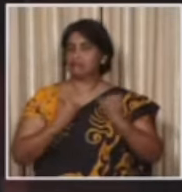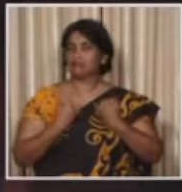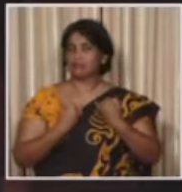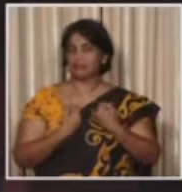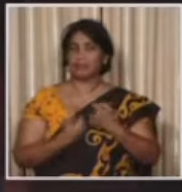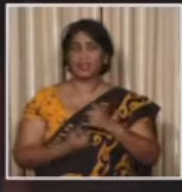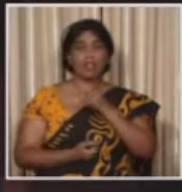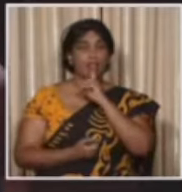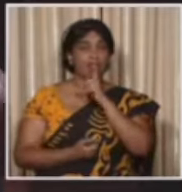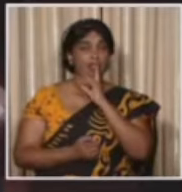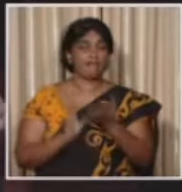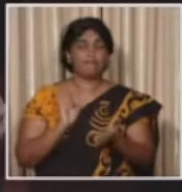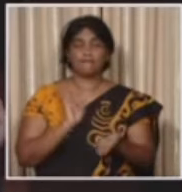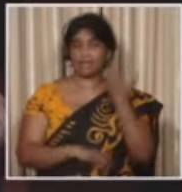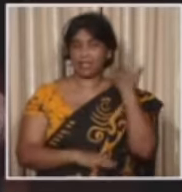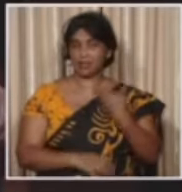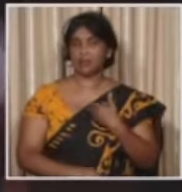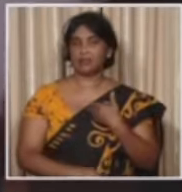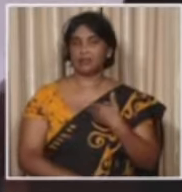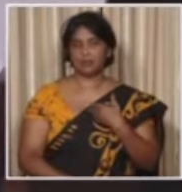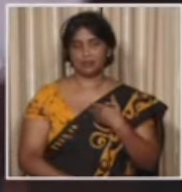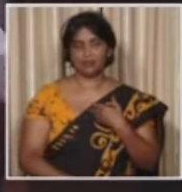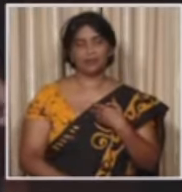කතා කරනව වැඩි කියලා.